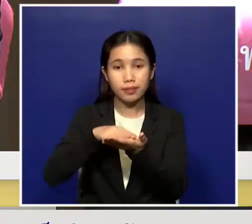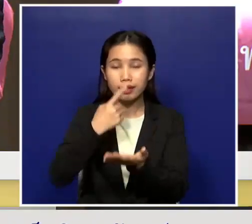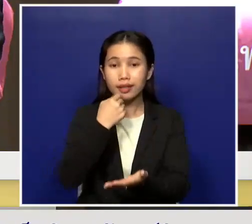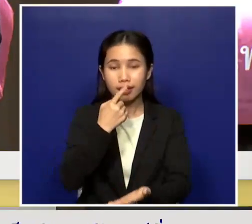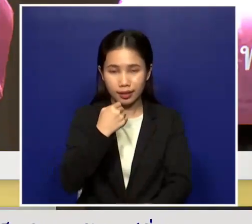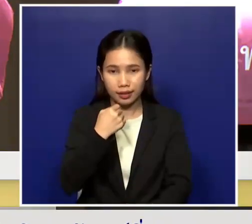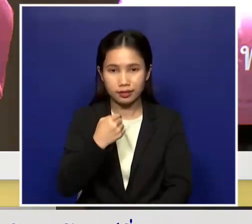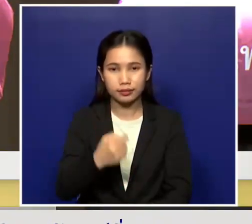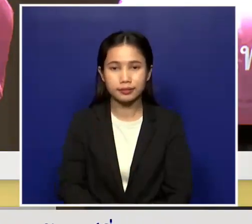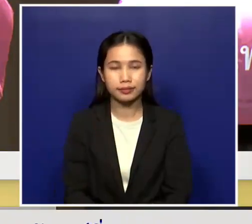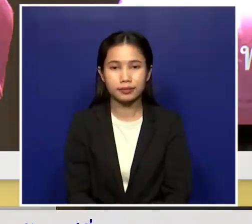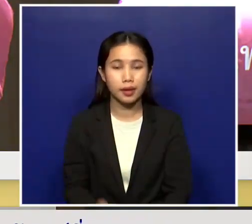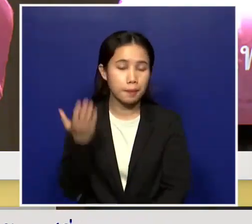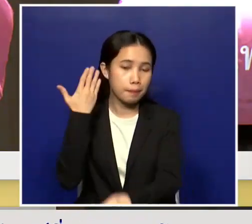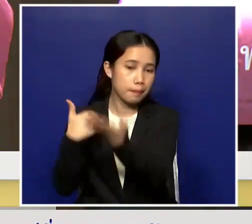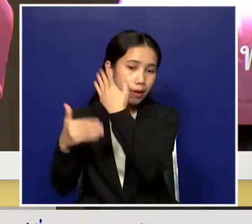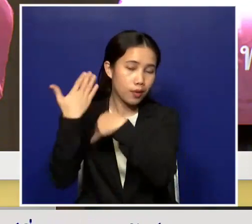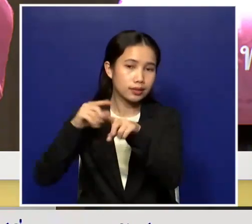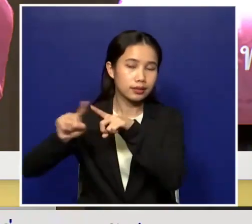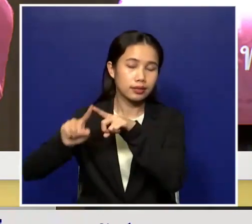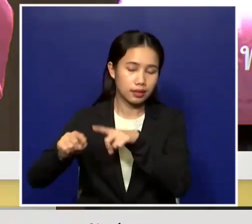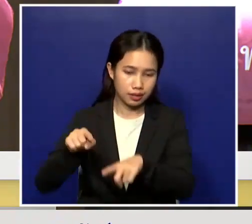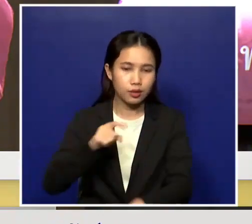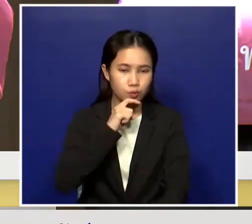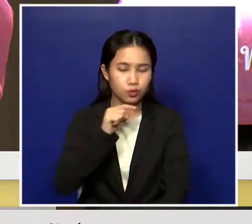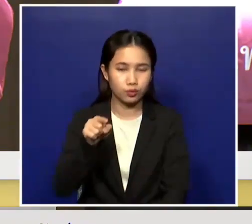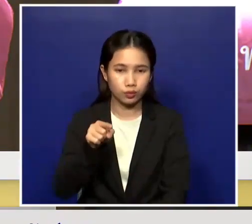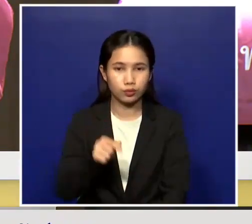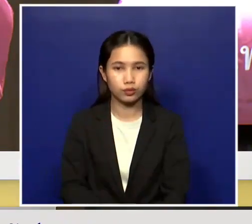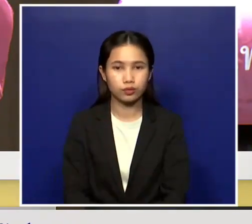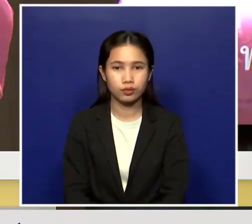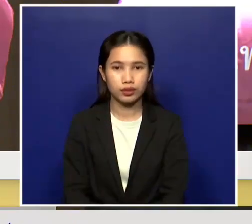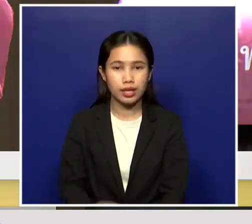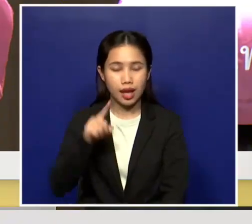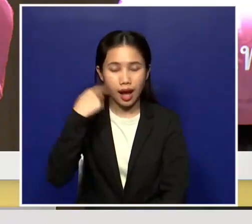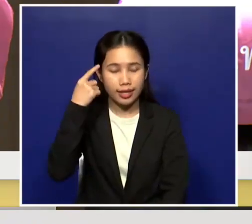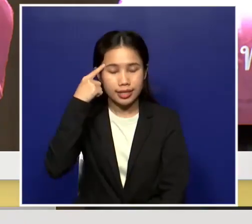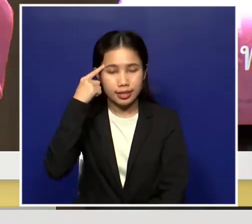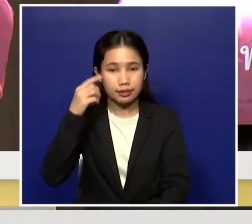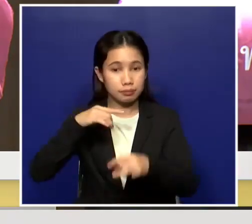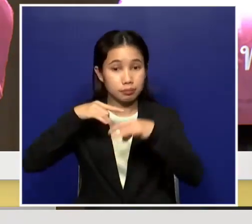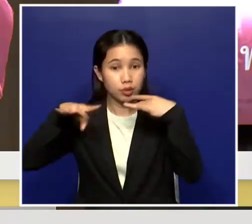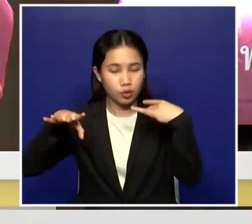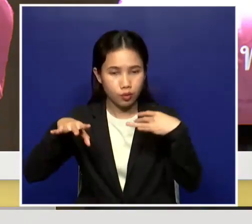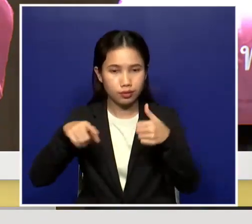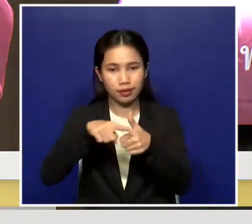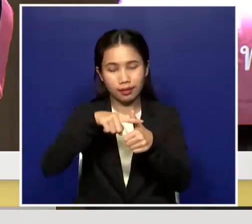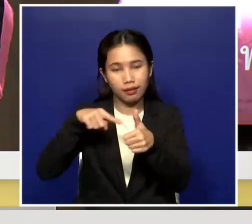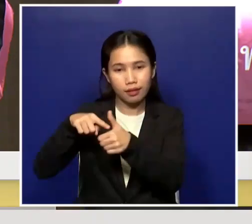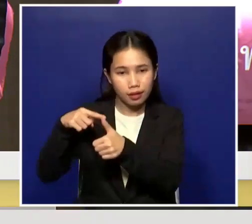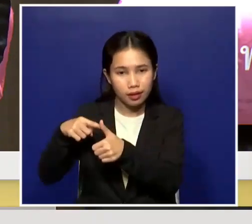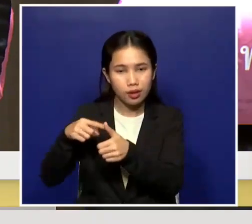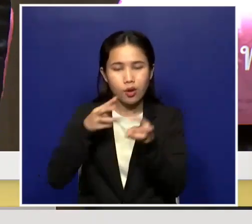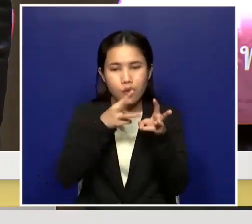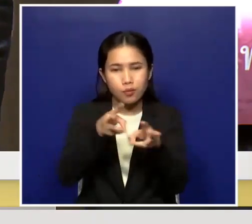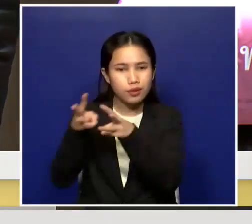ได้นะครับเพราะประวัติศาสตร์ตอนนี้ท่านอยู่ในเหตุการณ์ด้วยไล่ล่าฆ่าคนที่คิดต่างวิธีการไม่ต่างจากคุณประยุ